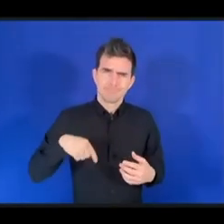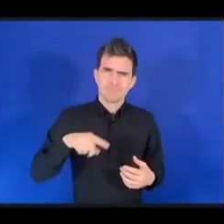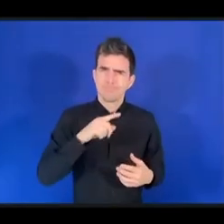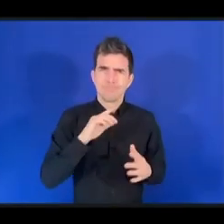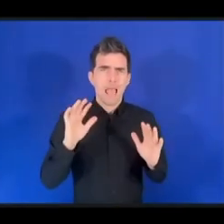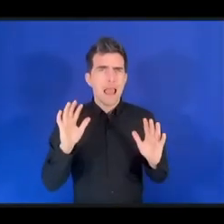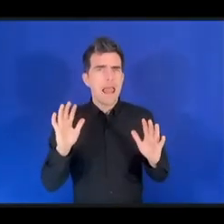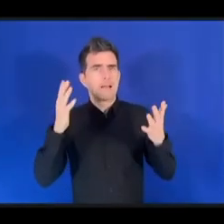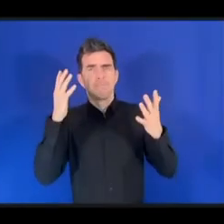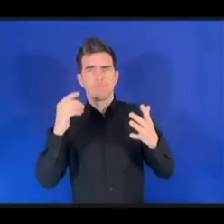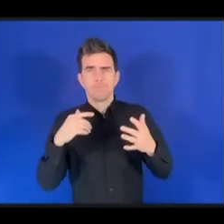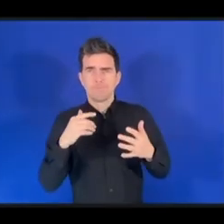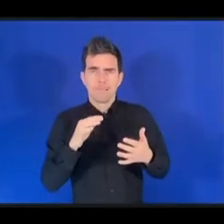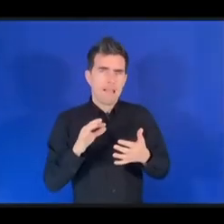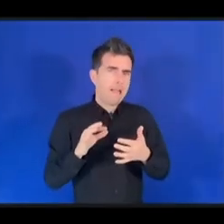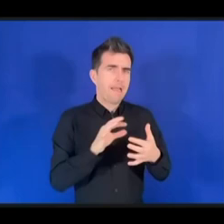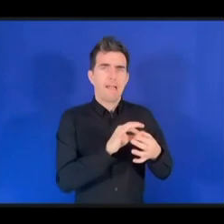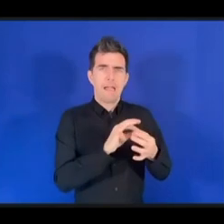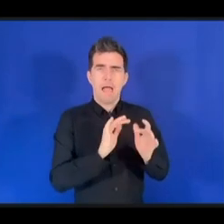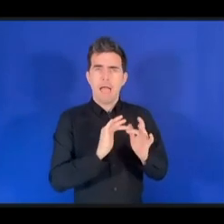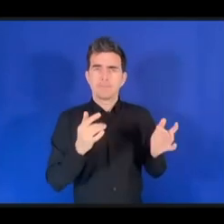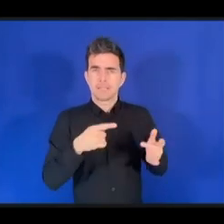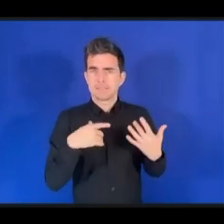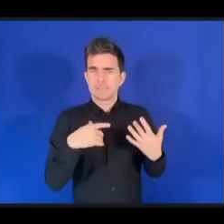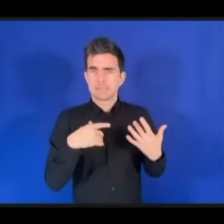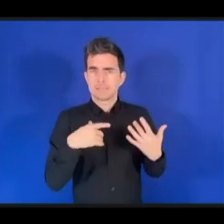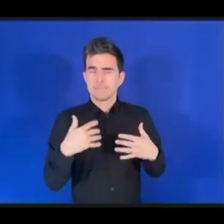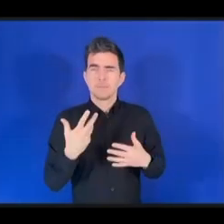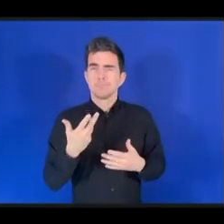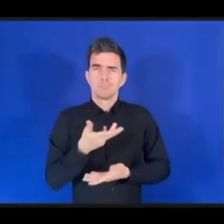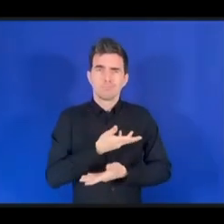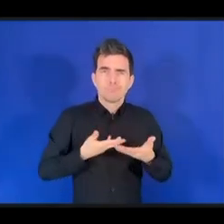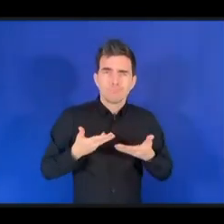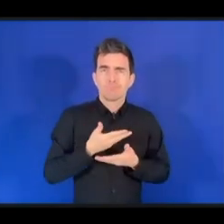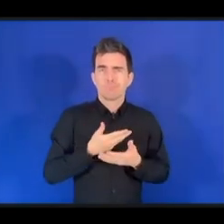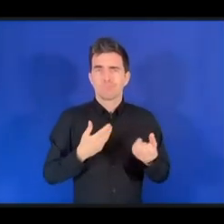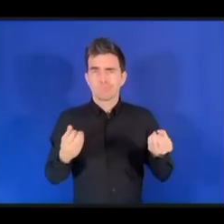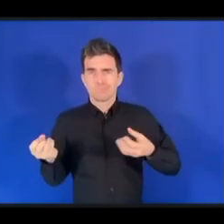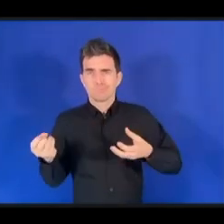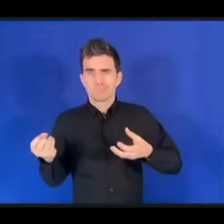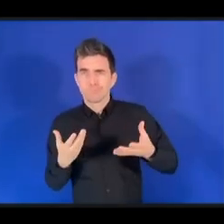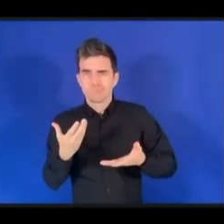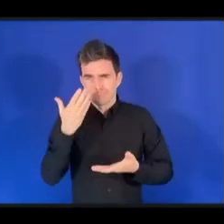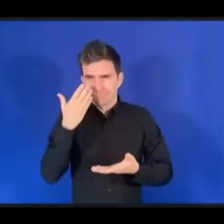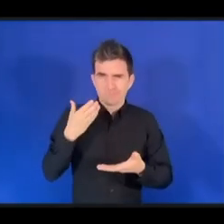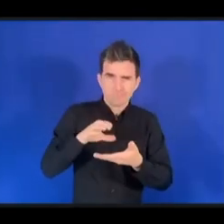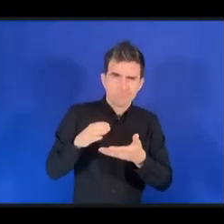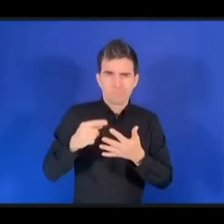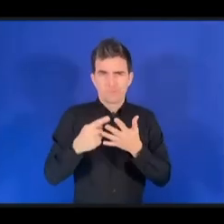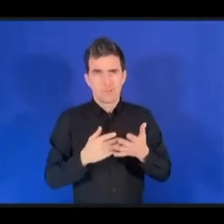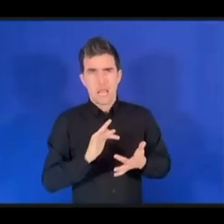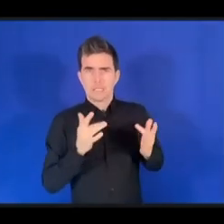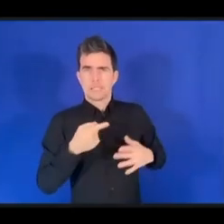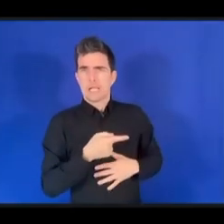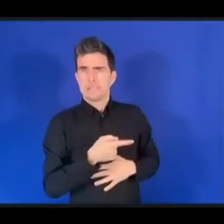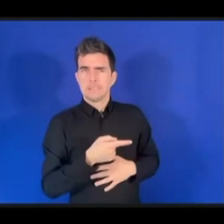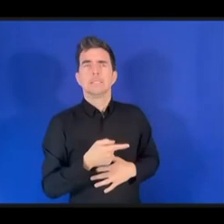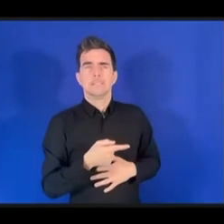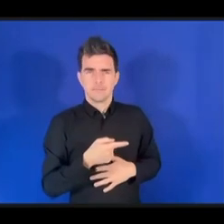て本フォーラムにおける議論も変化を続けていくものと思います